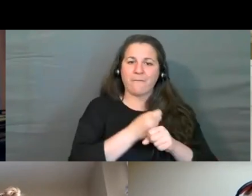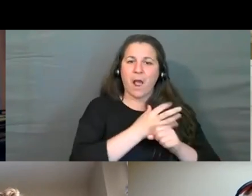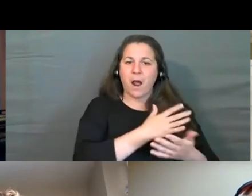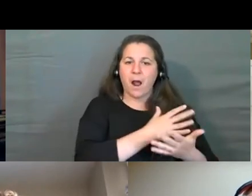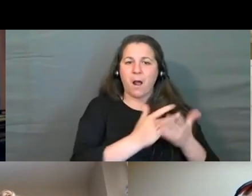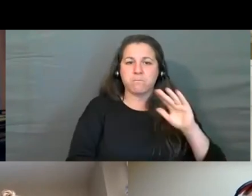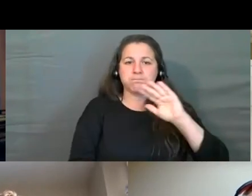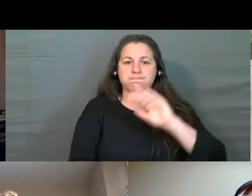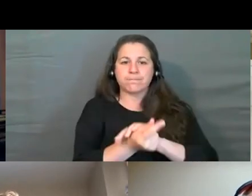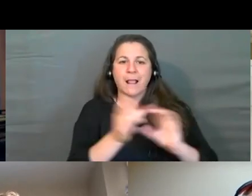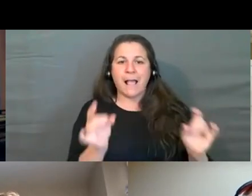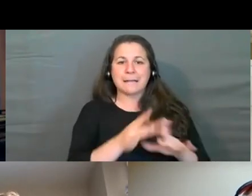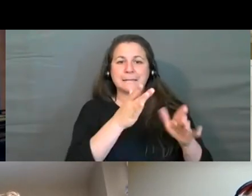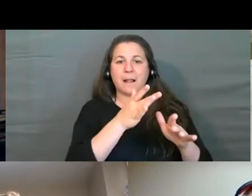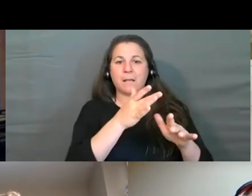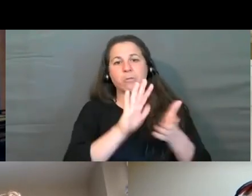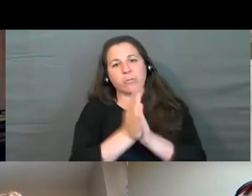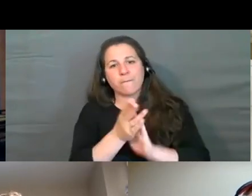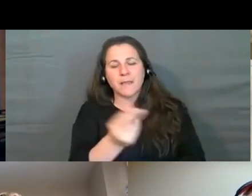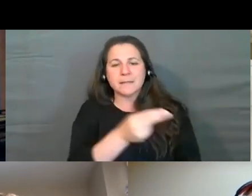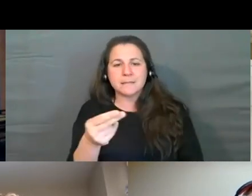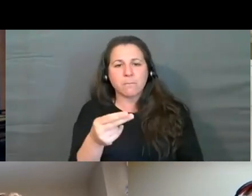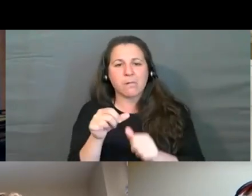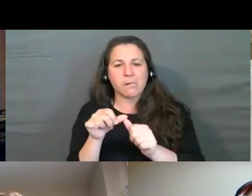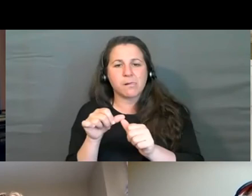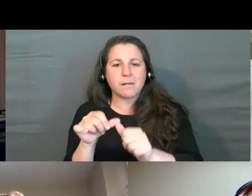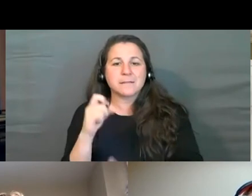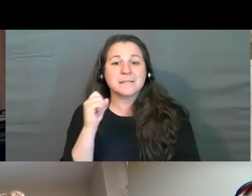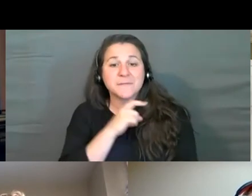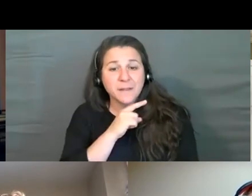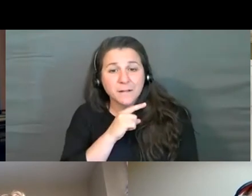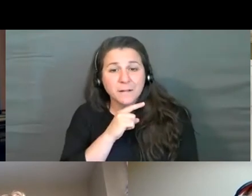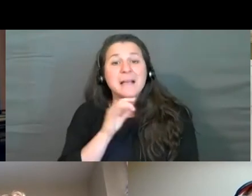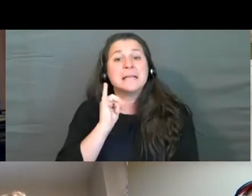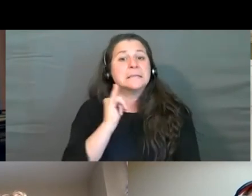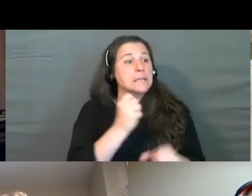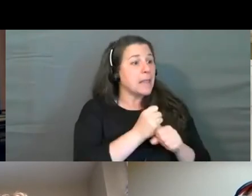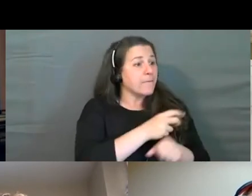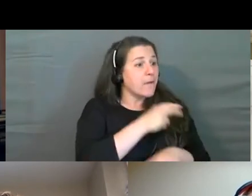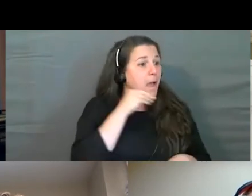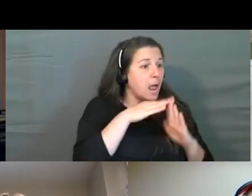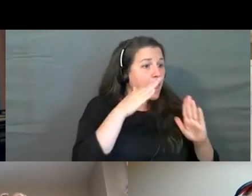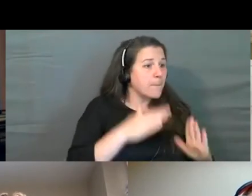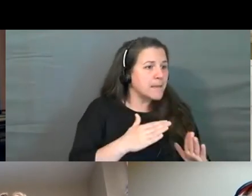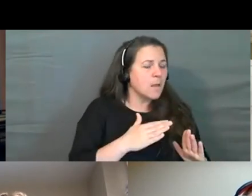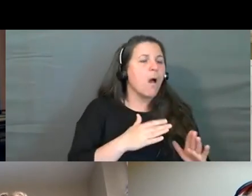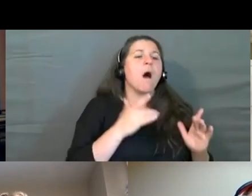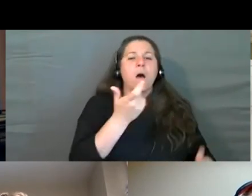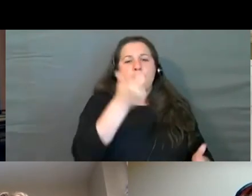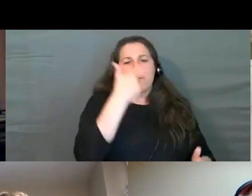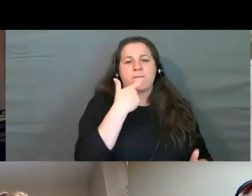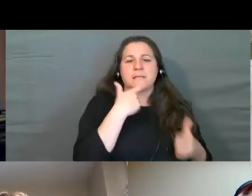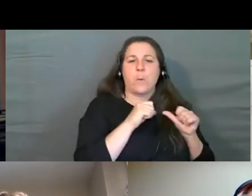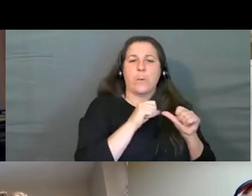vont peiner à se maintenir dans les conditions actuelles, alors que si on leur offre le télétravail, ça va faire un grand changement dans leur vie.